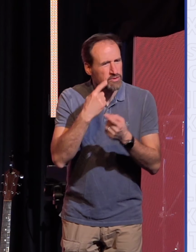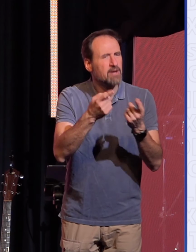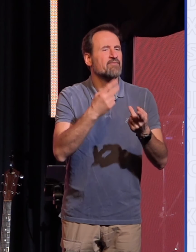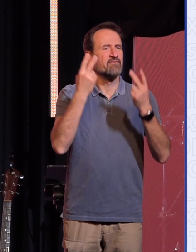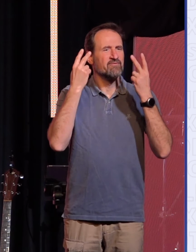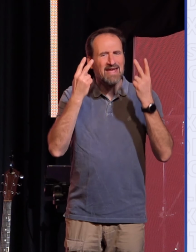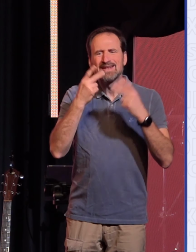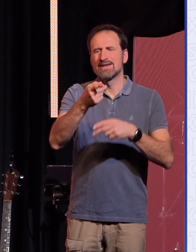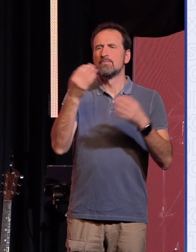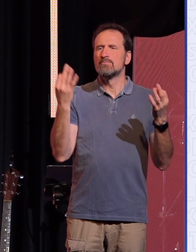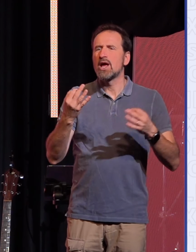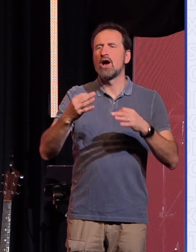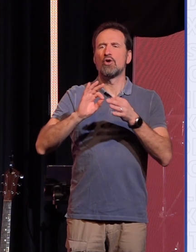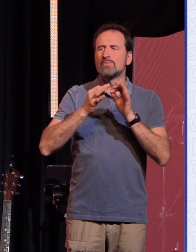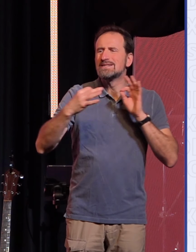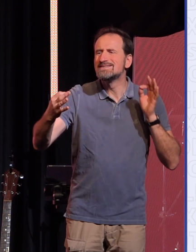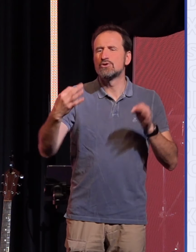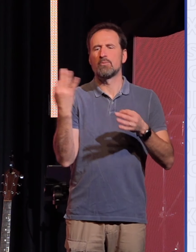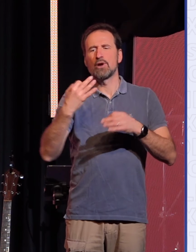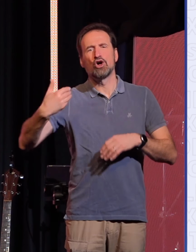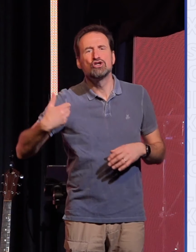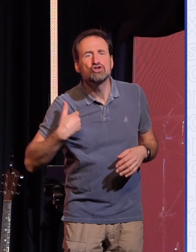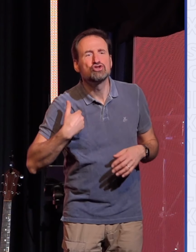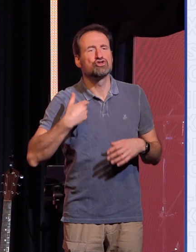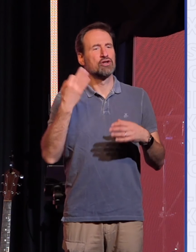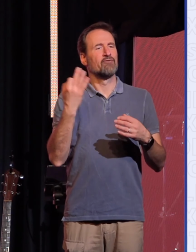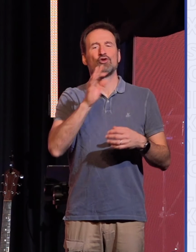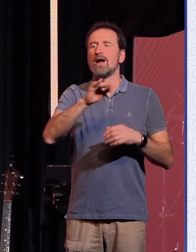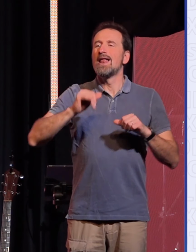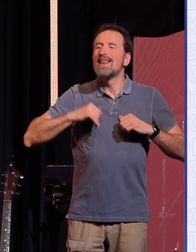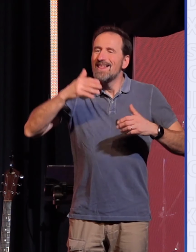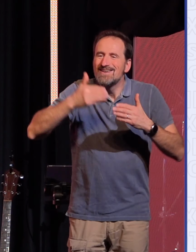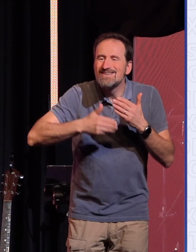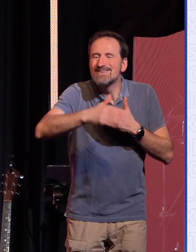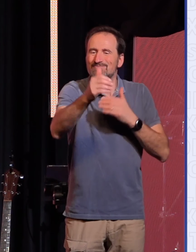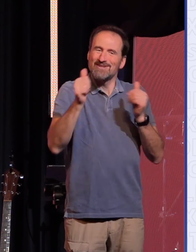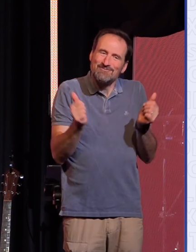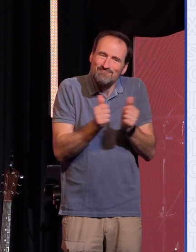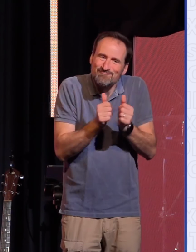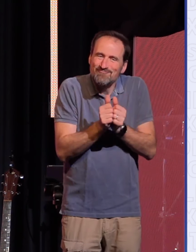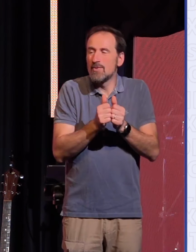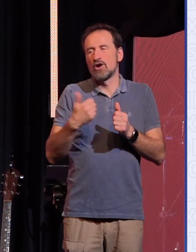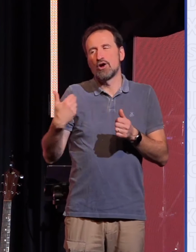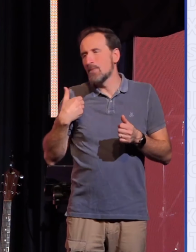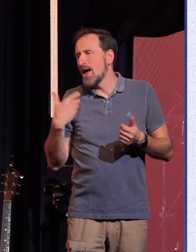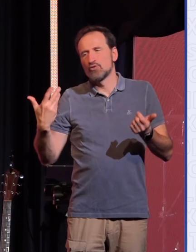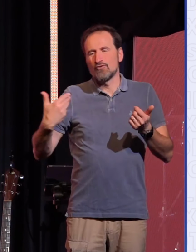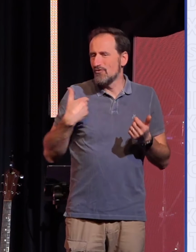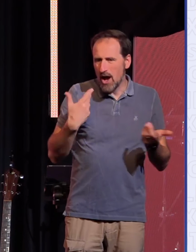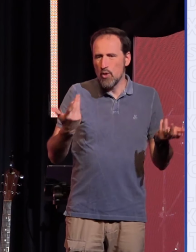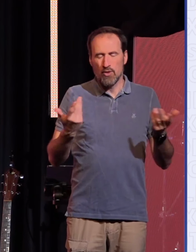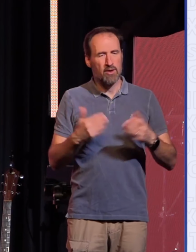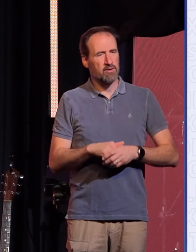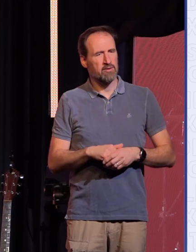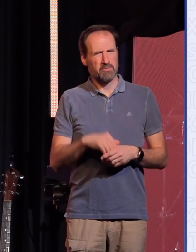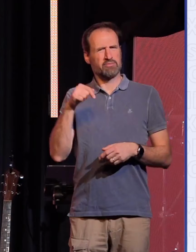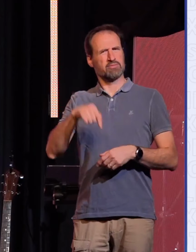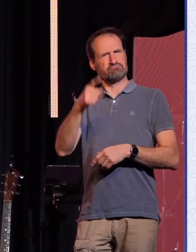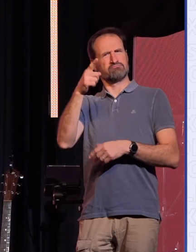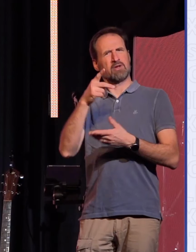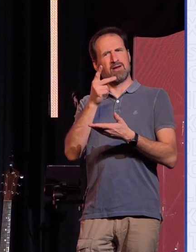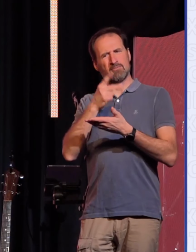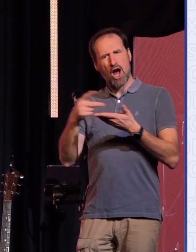Frau finden, du musst einen Mann finden, einen Partner fürs Leben finden. Und jetzt sagt Paulus auf einmal, es ist